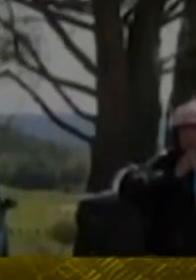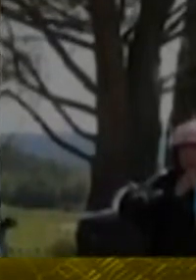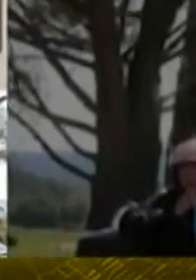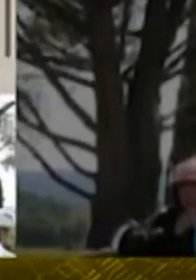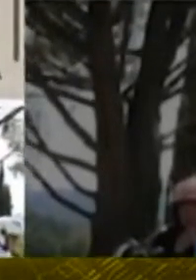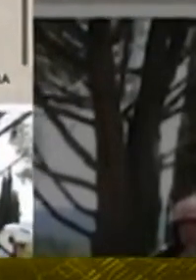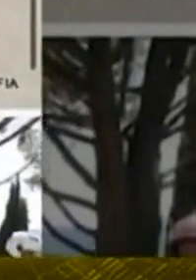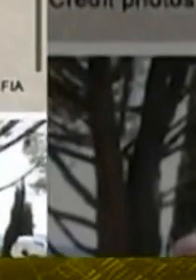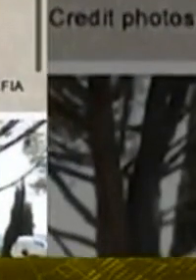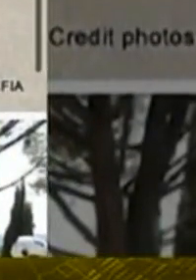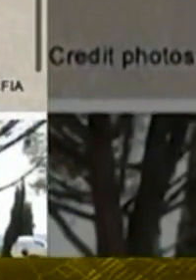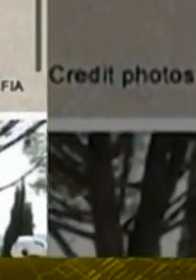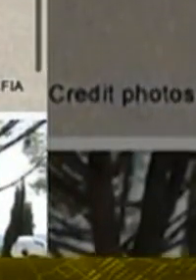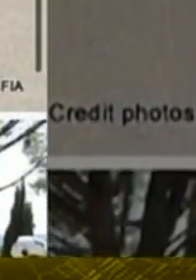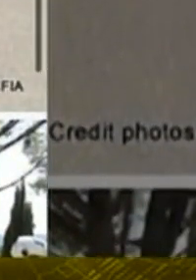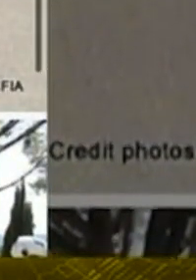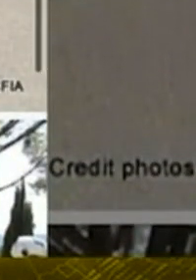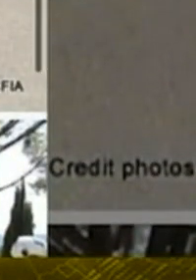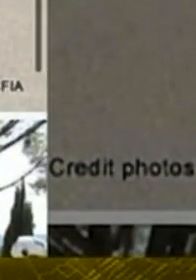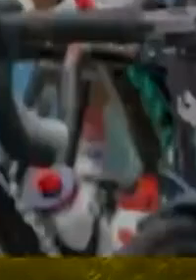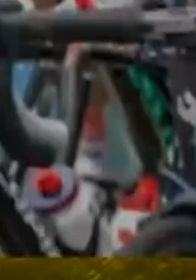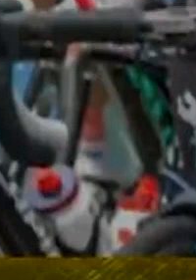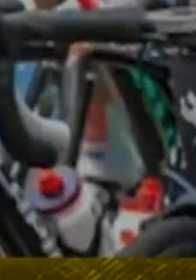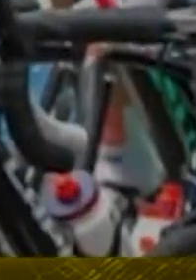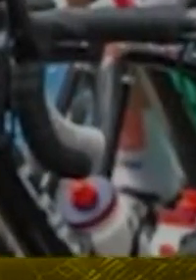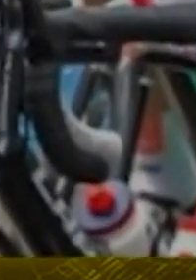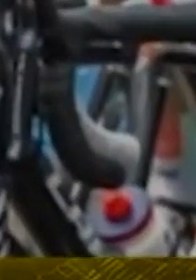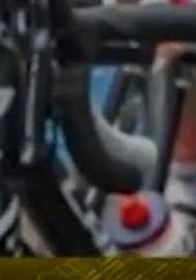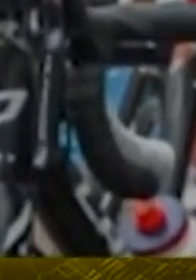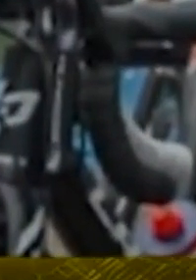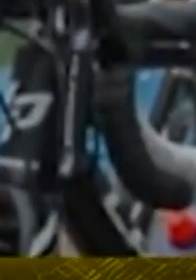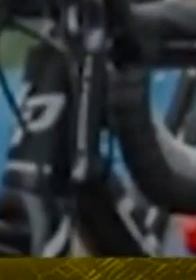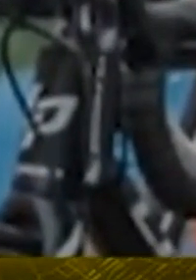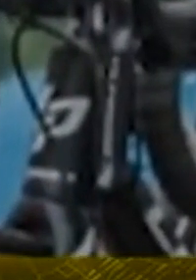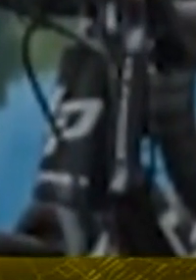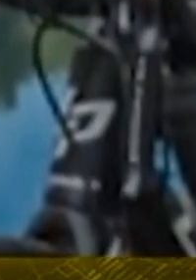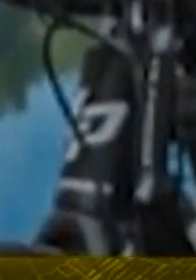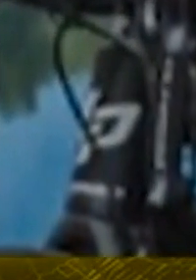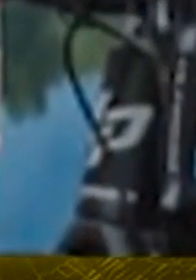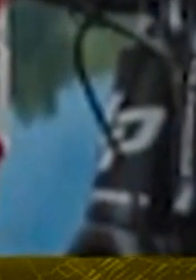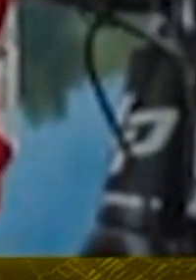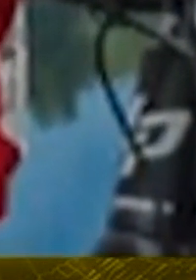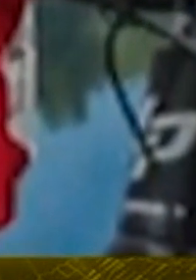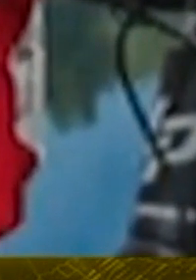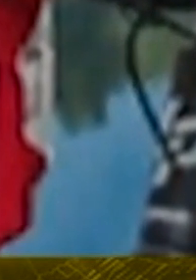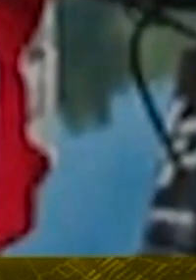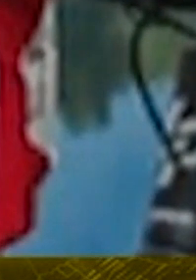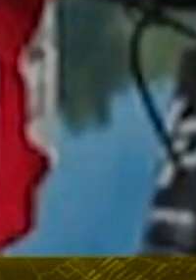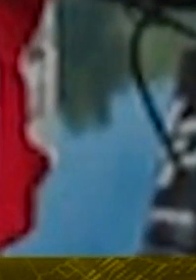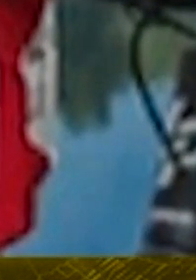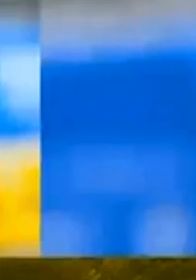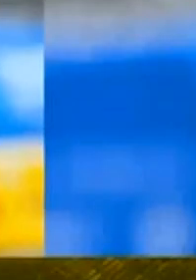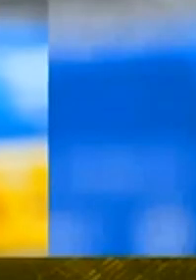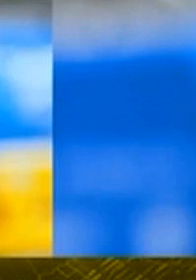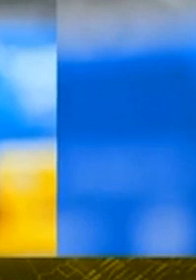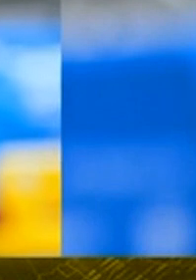ان تي تي كونتيننتال سانكلينج تيم وكيلو ساتفه نغاشايلو دما ودرو كزازمي خالن ابزور در 158